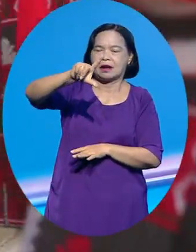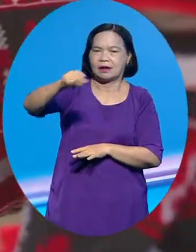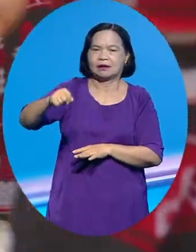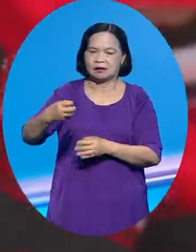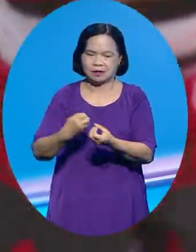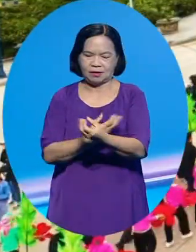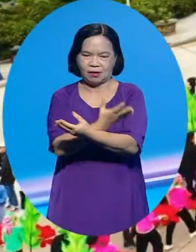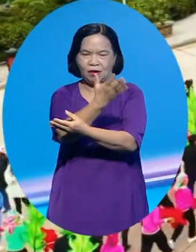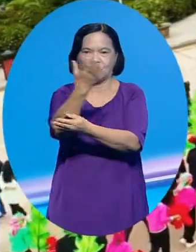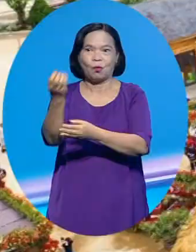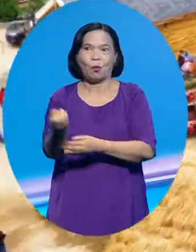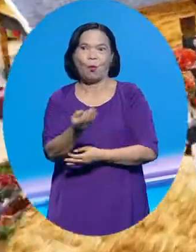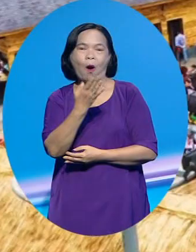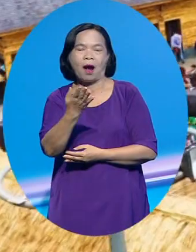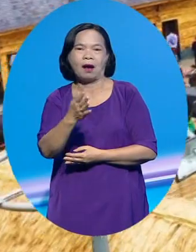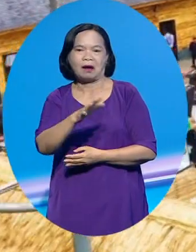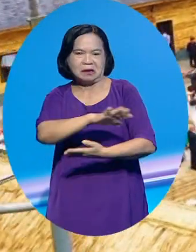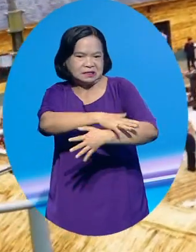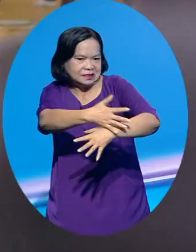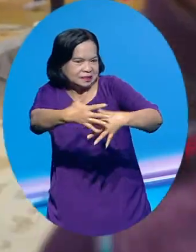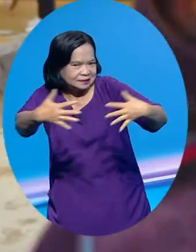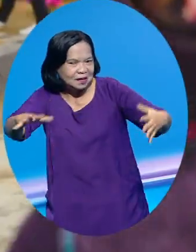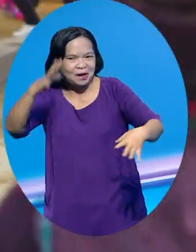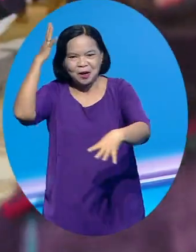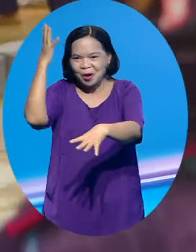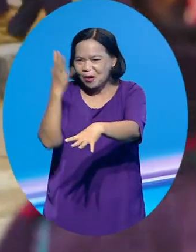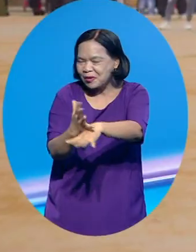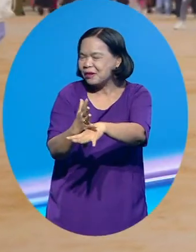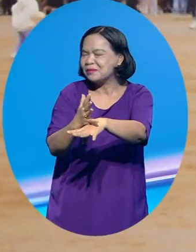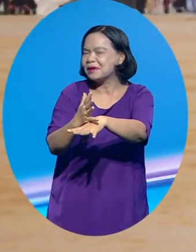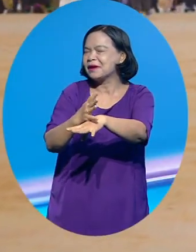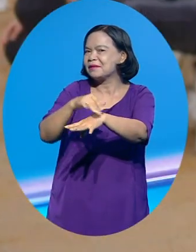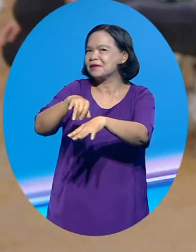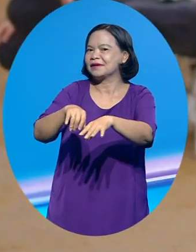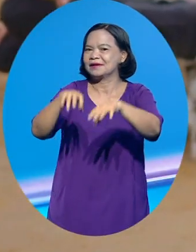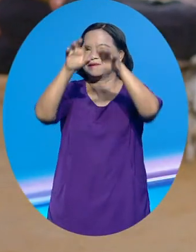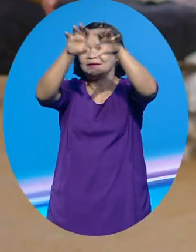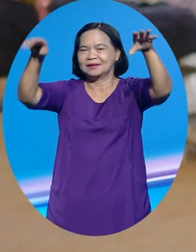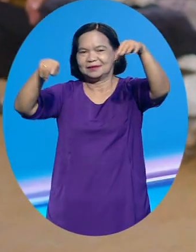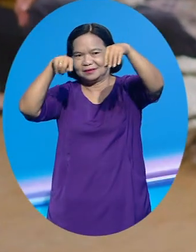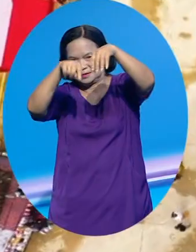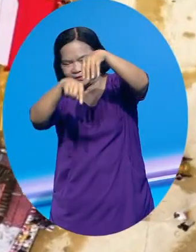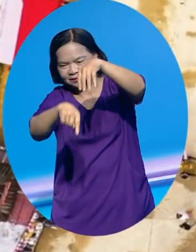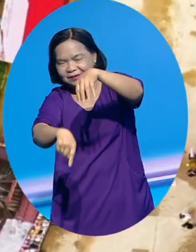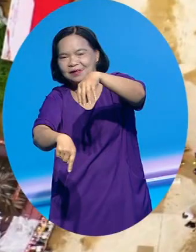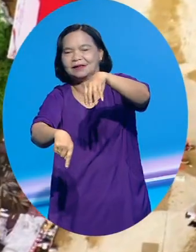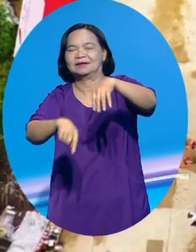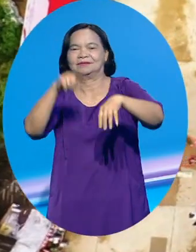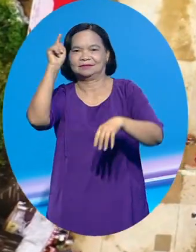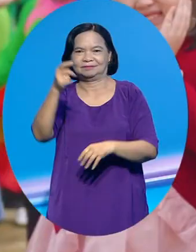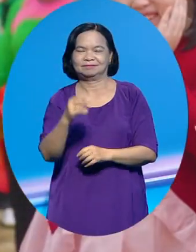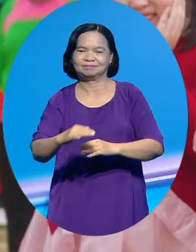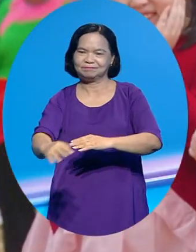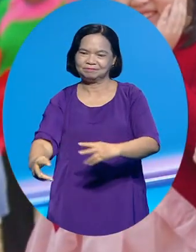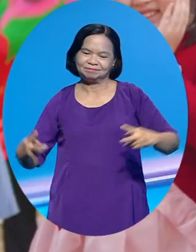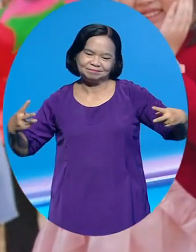viên thung lũng hoa hồng rộng tới 50.000 m2 dưới chân núi Fansipan. Dịp này, Sun World Fansipan Legend cũng vừa khánh thành